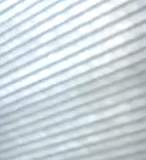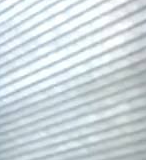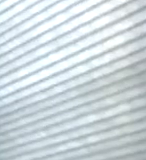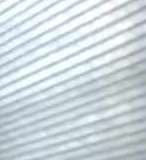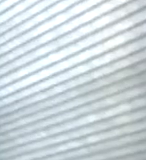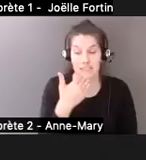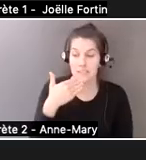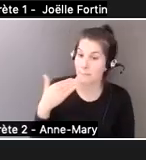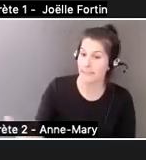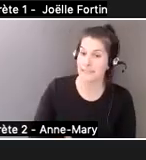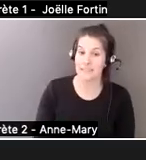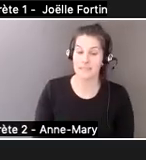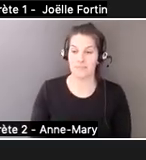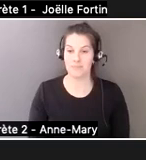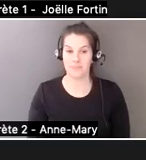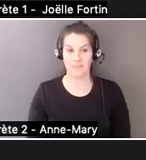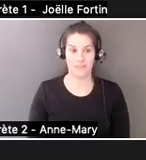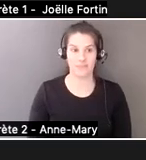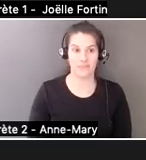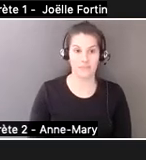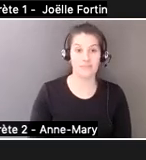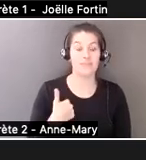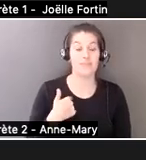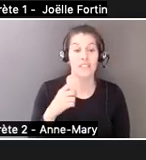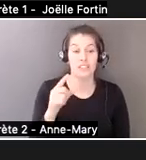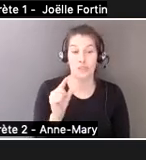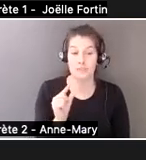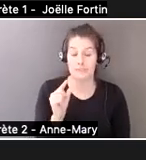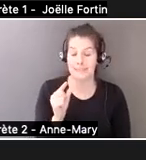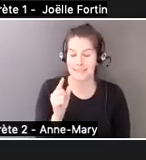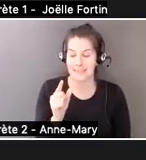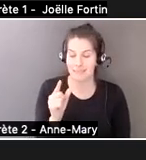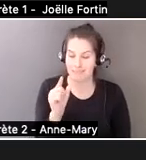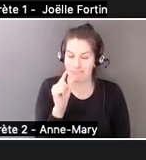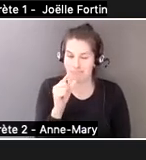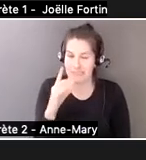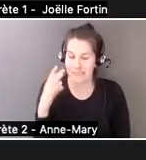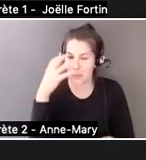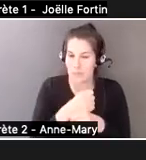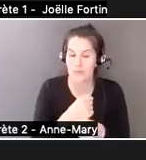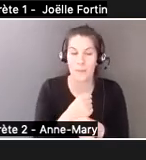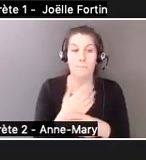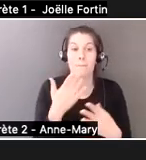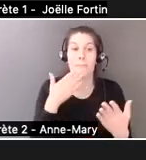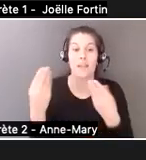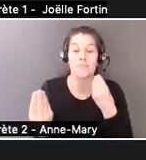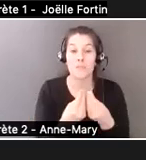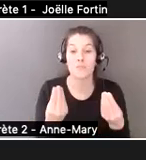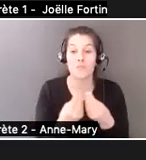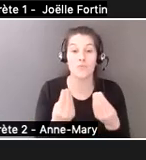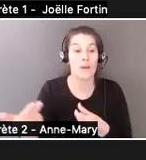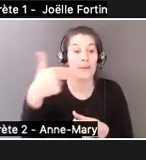à tous. OK, je vais juste un petit mot pour fermer. Comme je vous dis, merci d'avoir participé